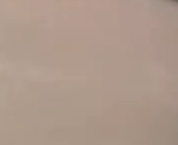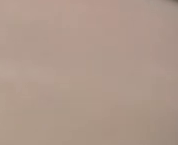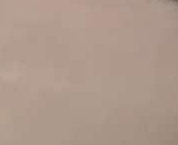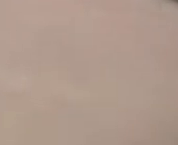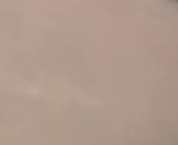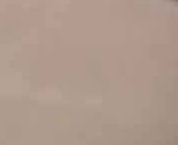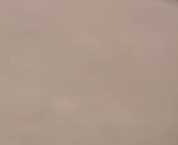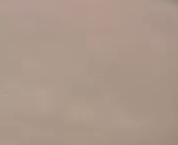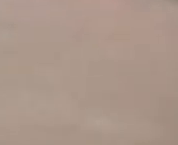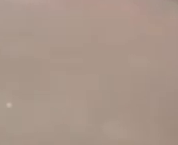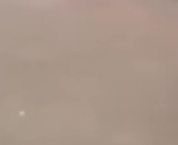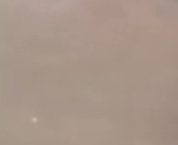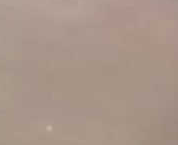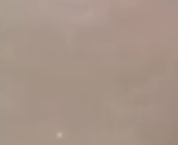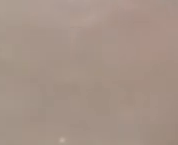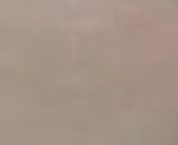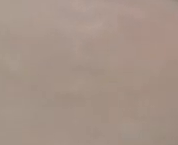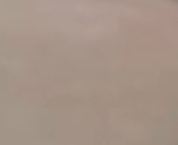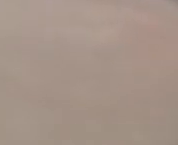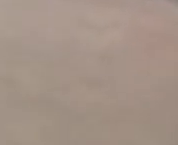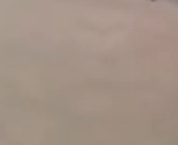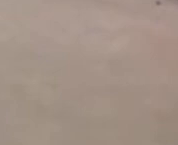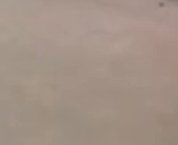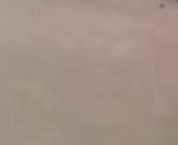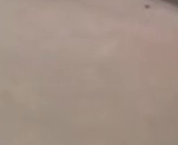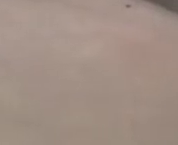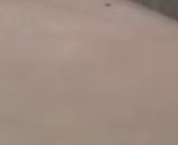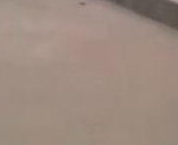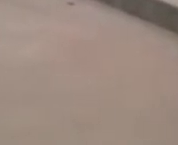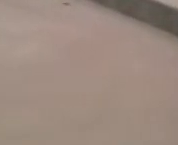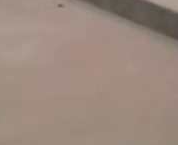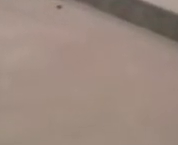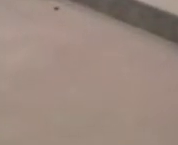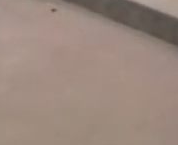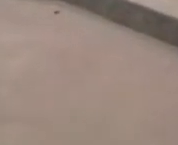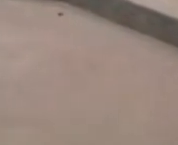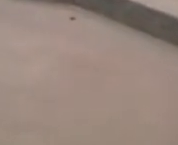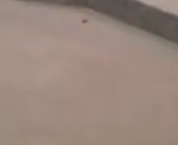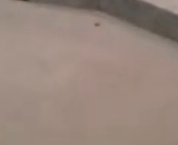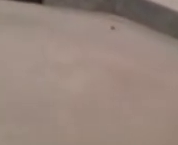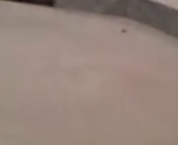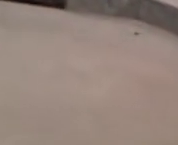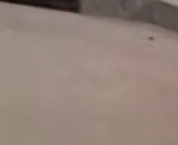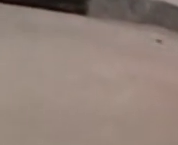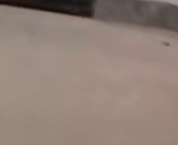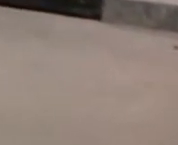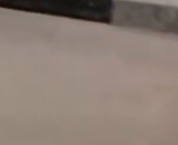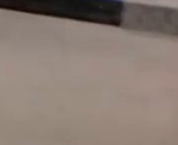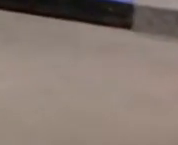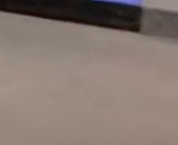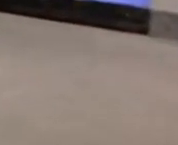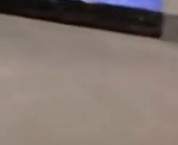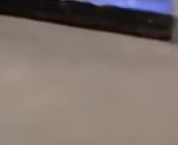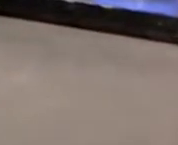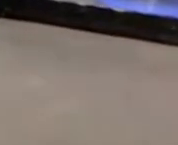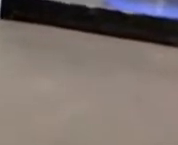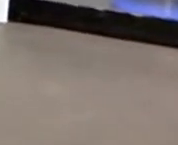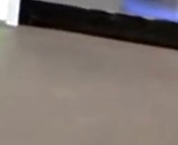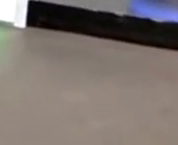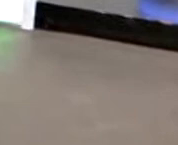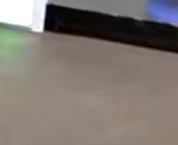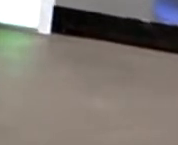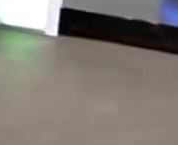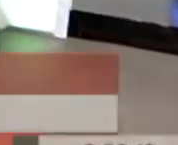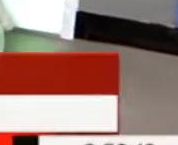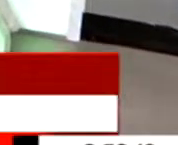Well, good evening from wherever you are watching us. Breaking news, there's a fire outbreak in Mathare. We understand a number of